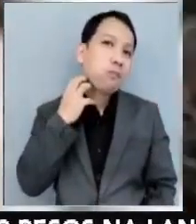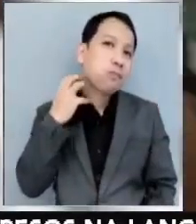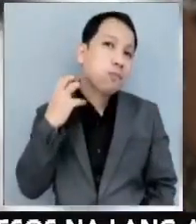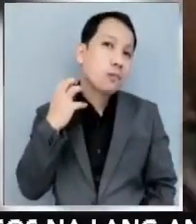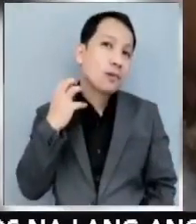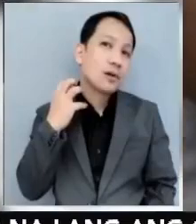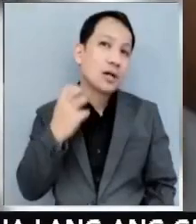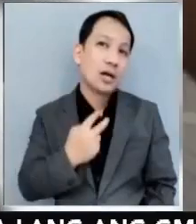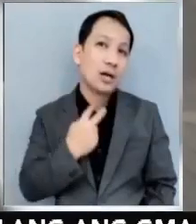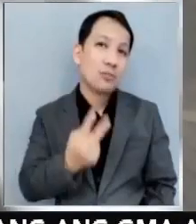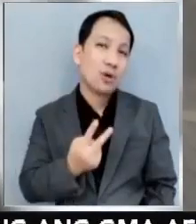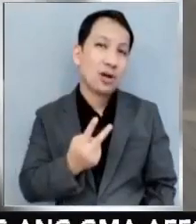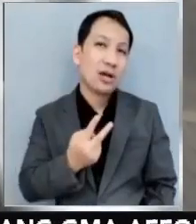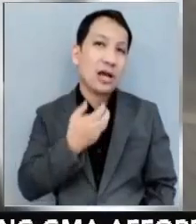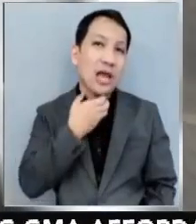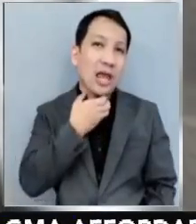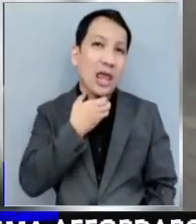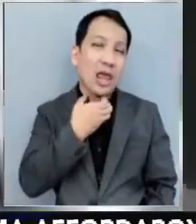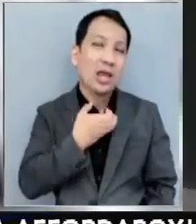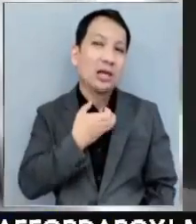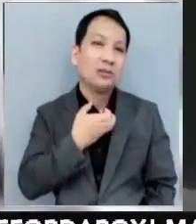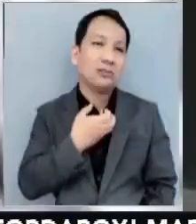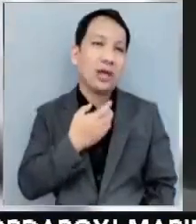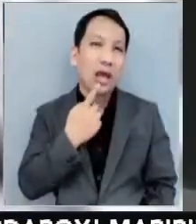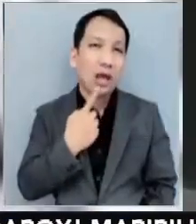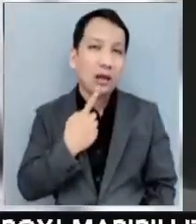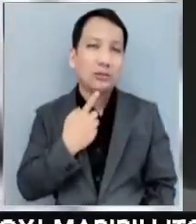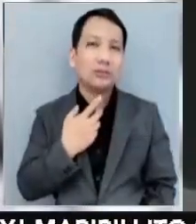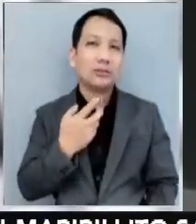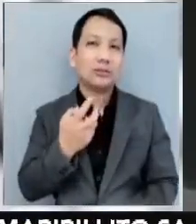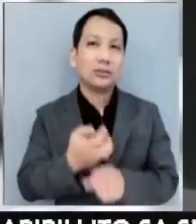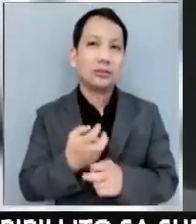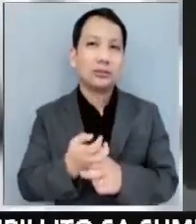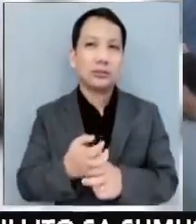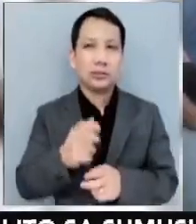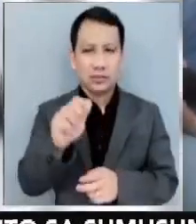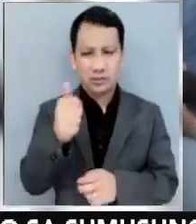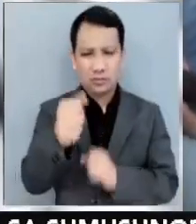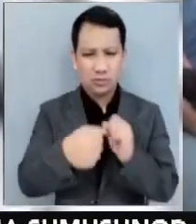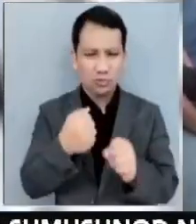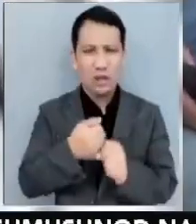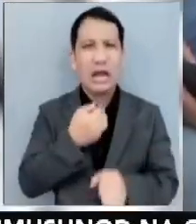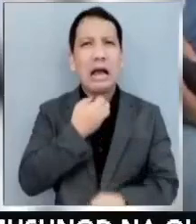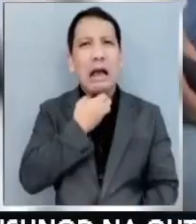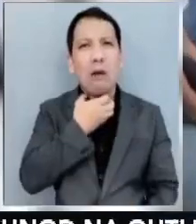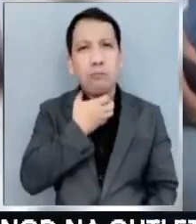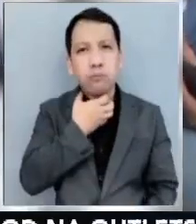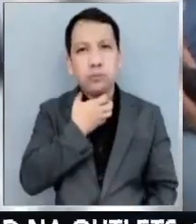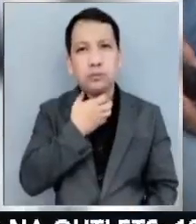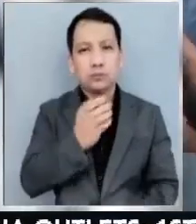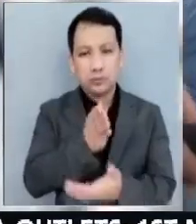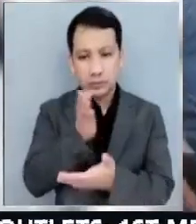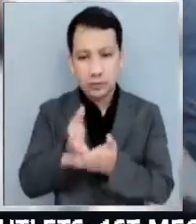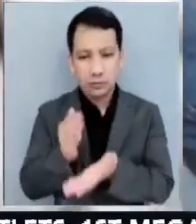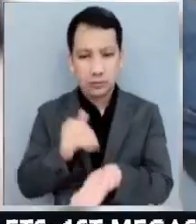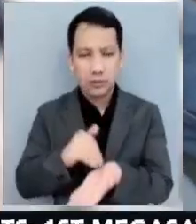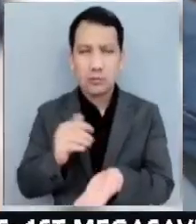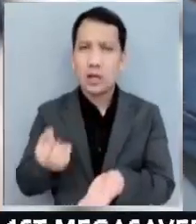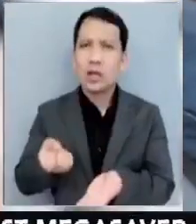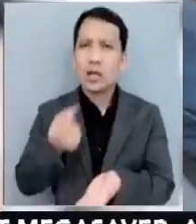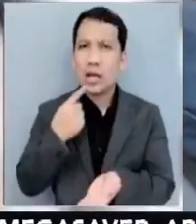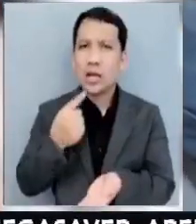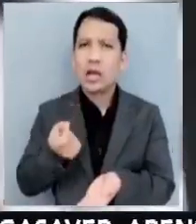boses, lagi rin daw namamaos. May 10 taon na siguro ito tumubo. Nagpa-doktor ako, pinainom niya ako ng gamot sa loob